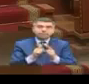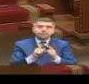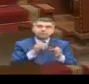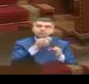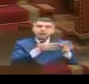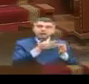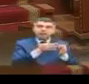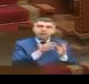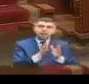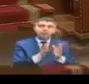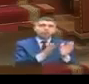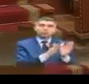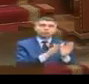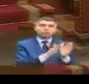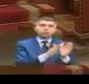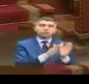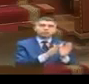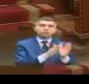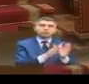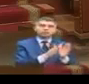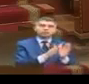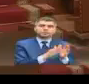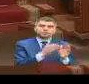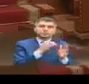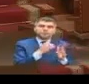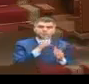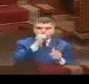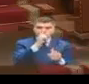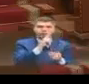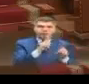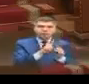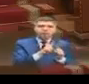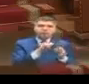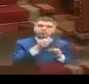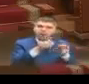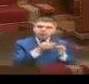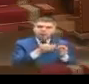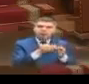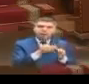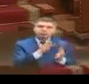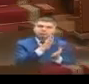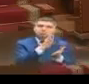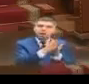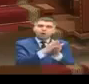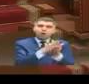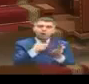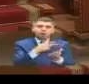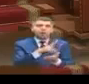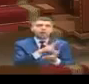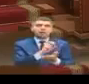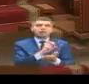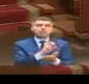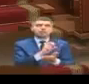القضاء. اذا والابتقاء في القضاء المغربي، يمكن ناكد للمجلس الموقر اننا حرصنا